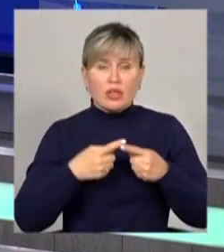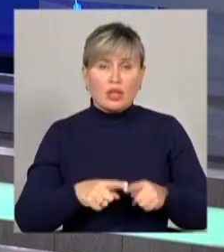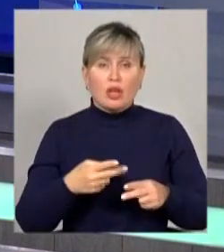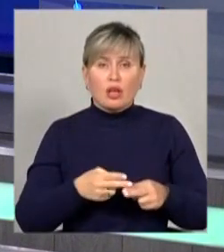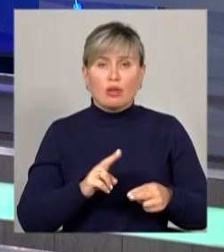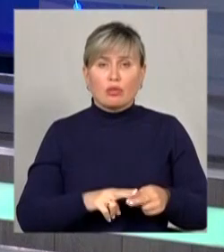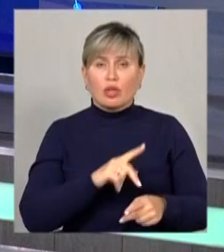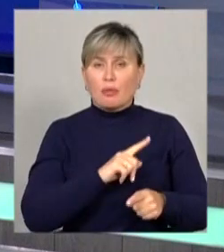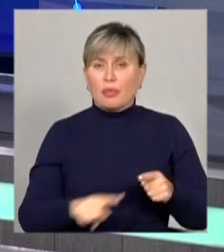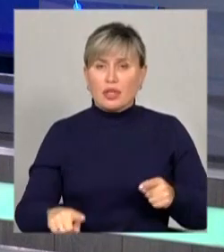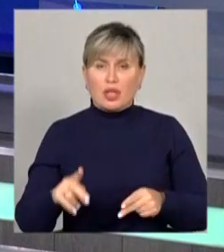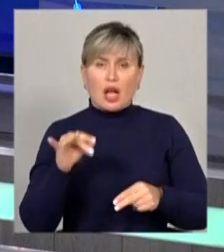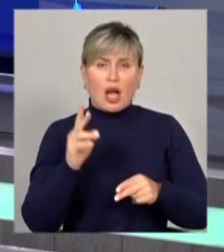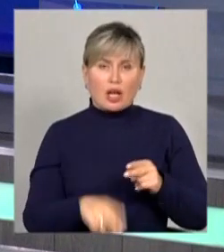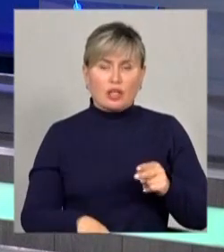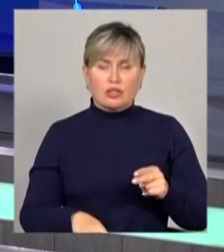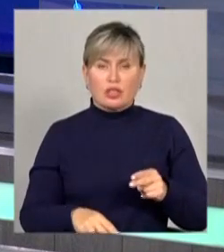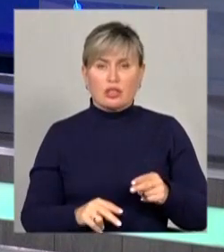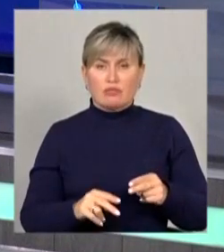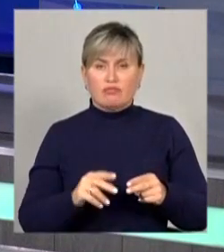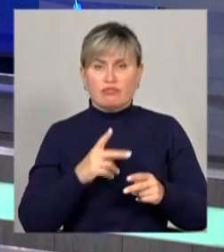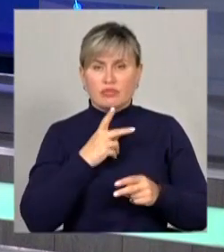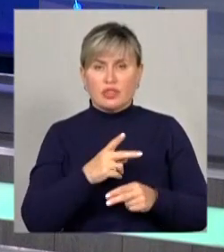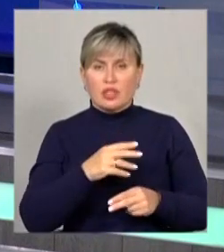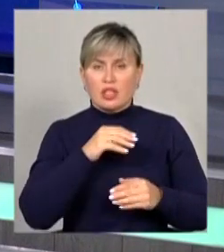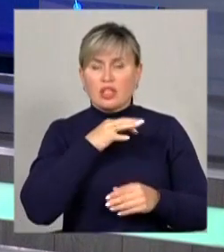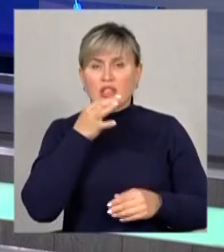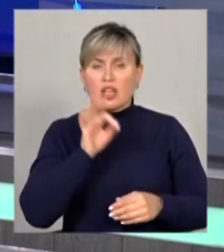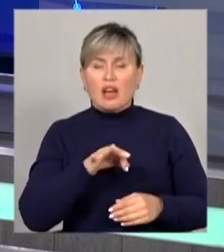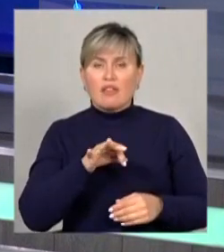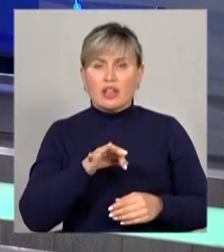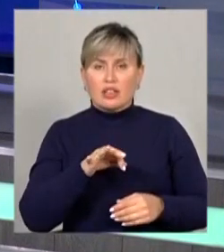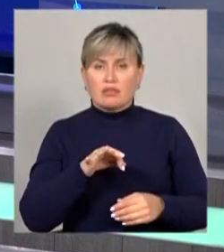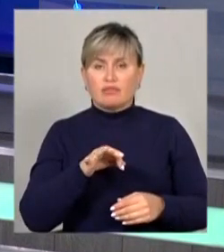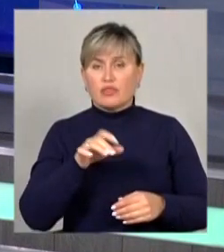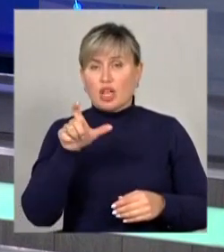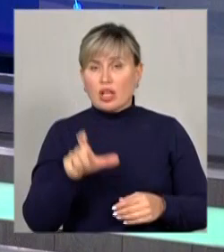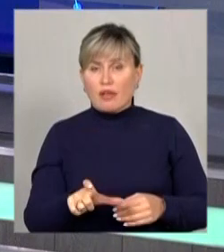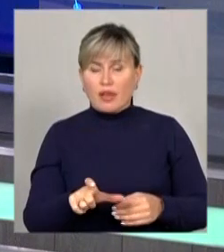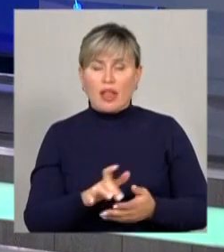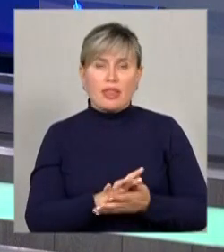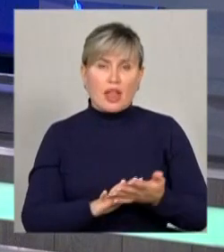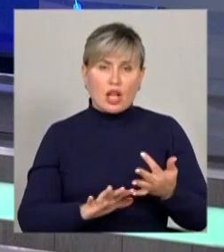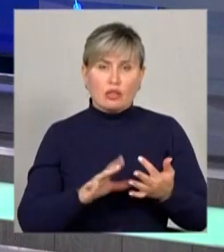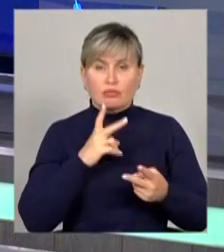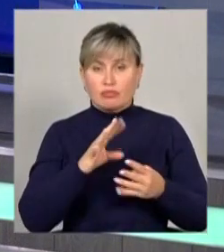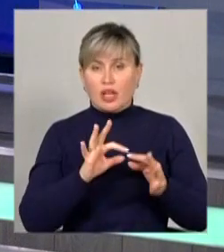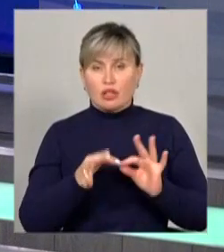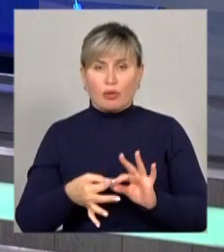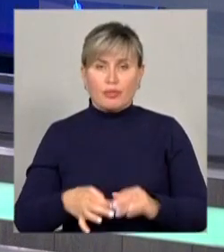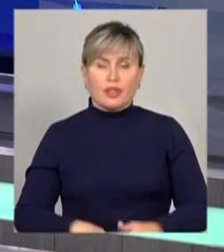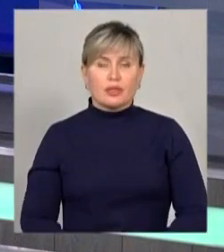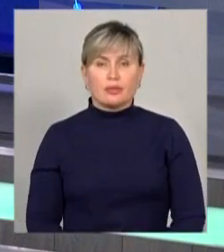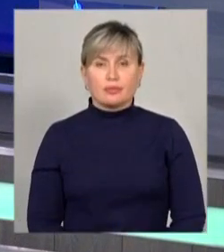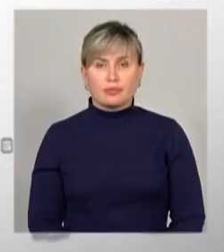раз быстрее, окончательно превзойти профессиональные навыки человека? – Ответ на этот вопрос попыталась найти Рамина Мирзалимова.